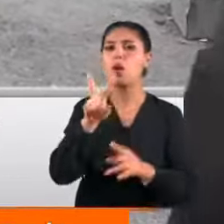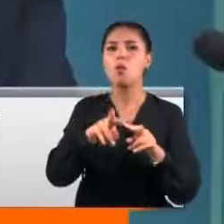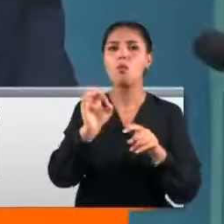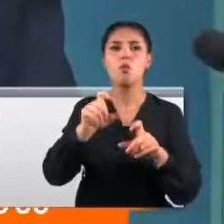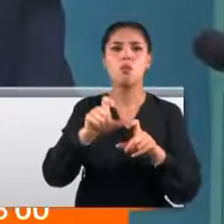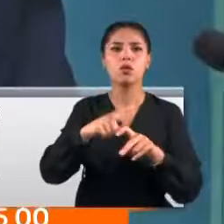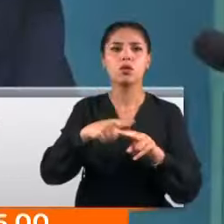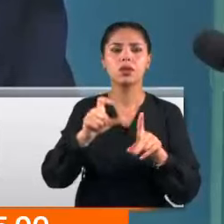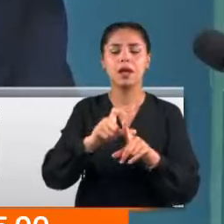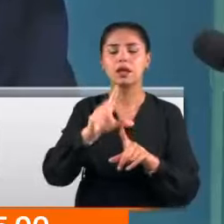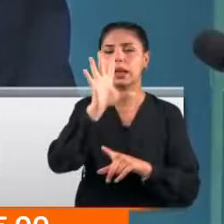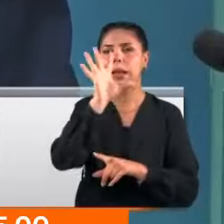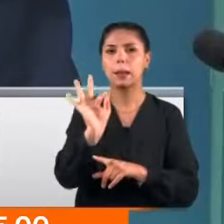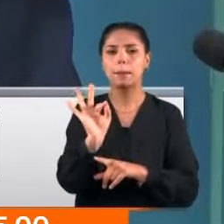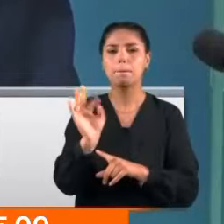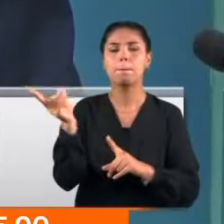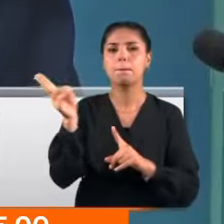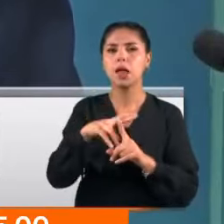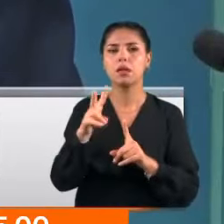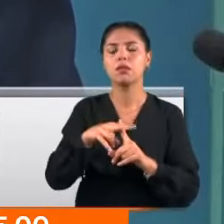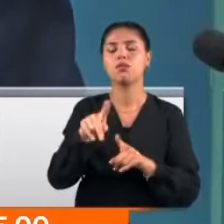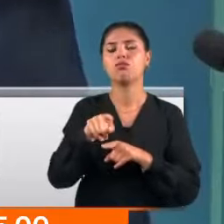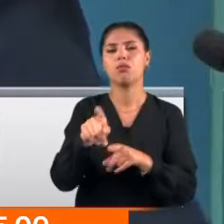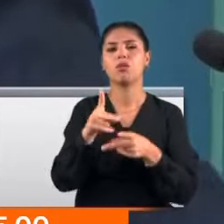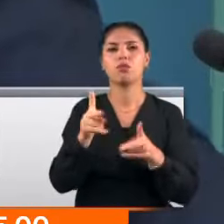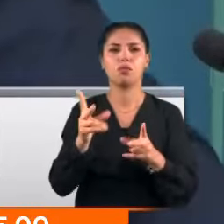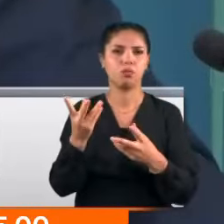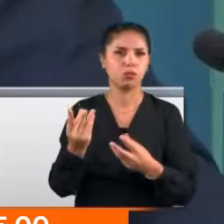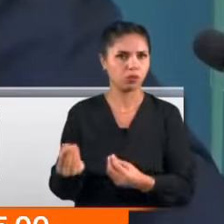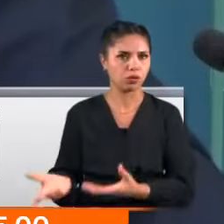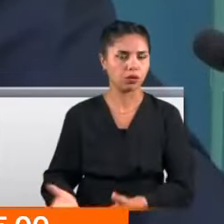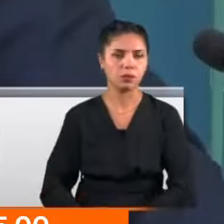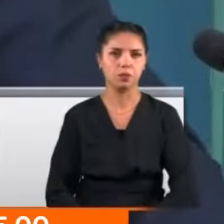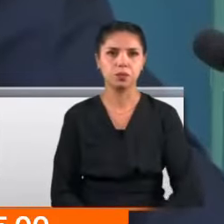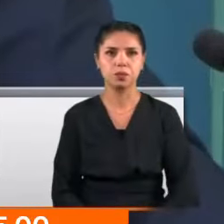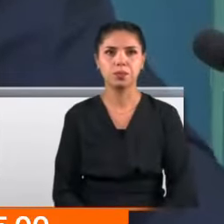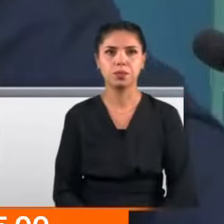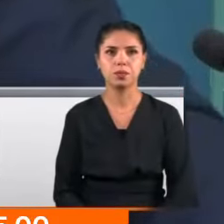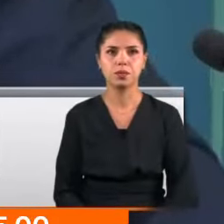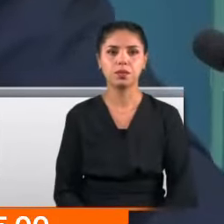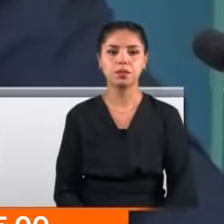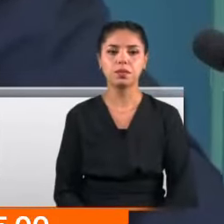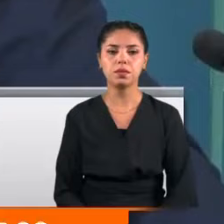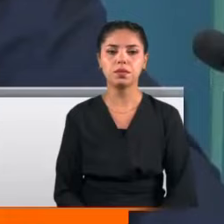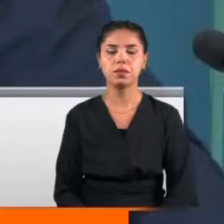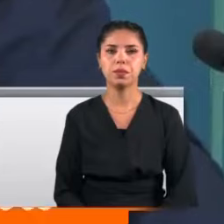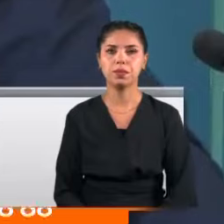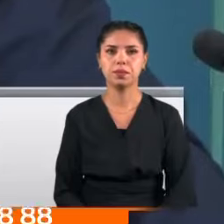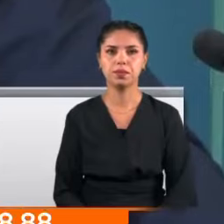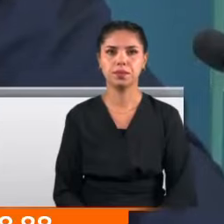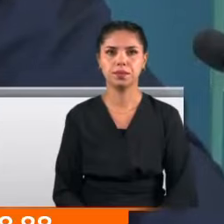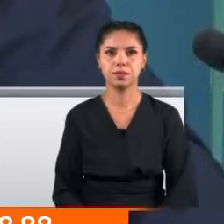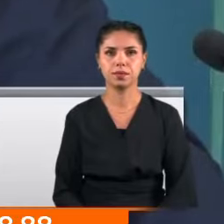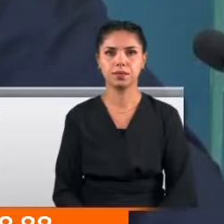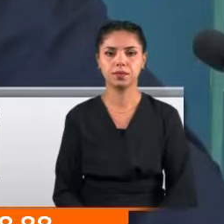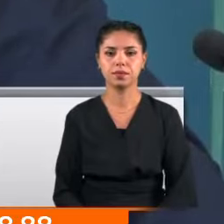sahip. Tek söyleyebileceğim son iki günkü saldırılarda dahlimizin olmadığı, istediğimiz savaşın sona